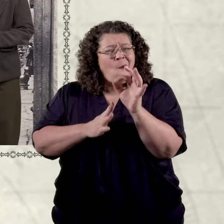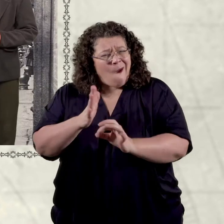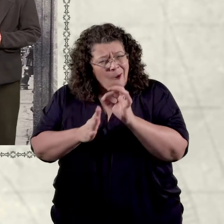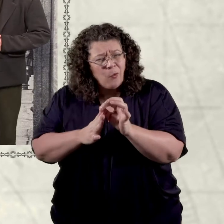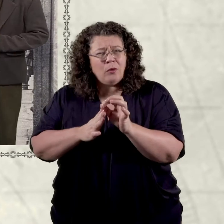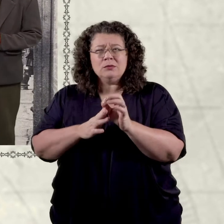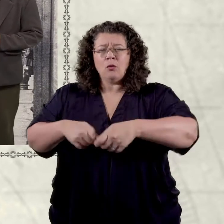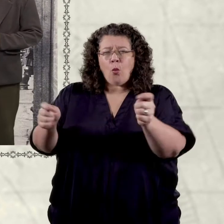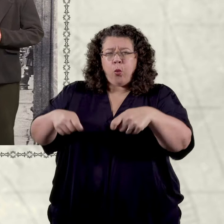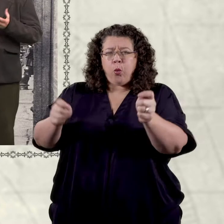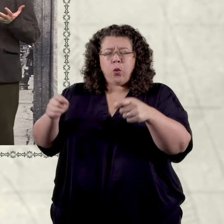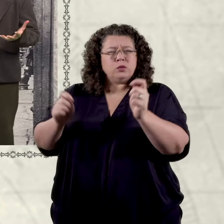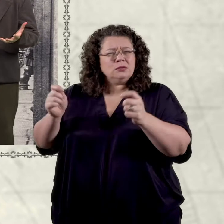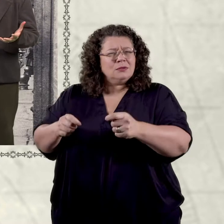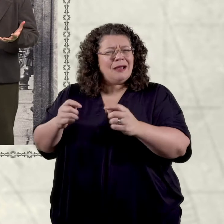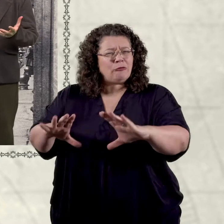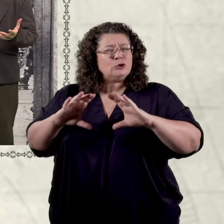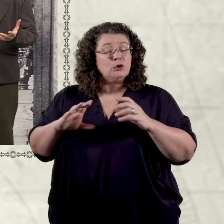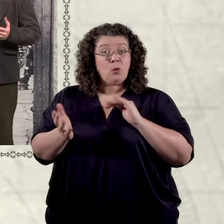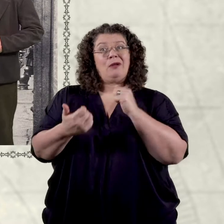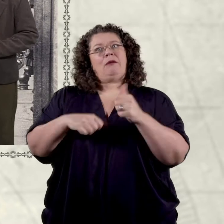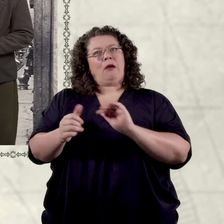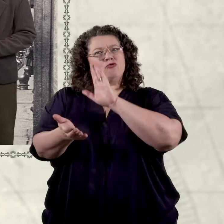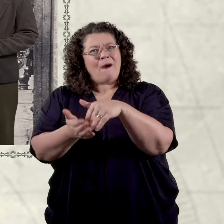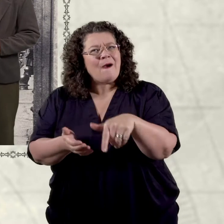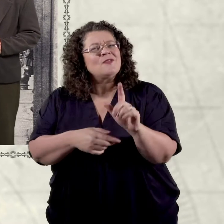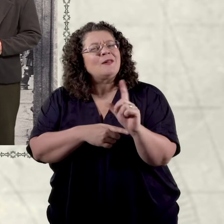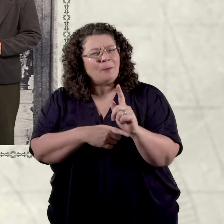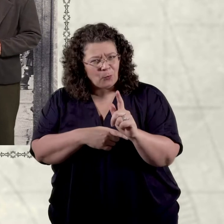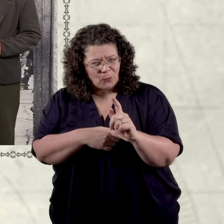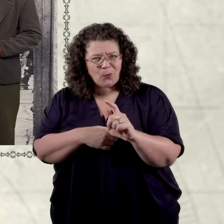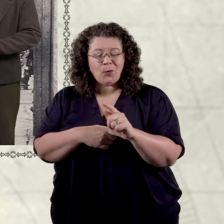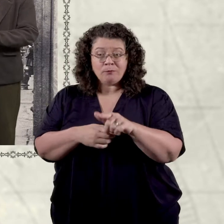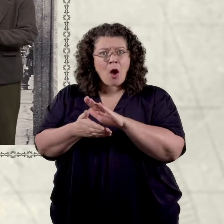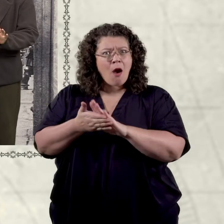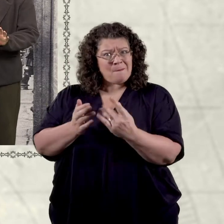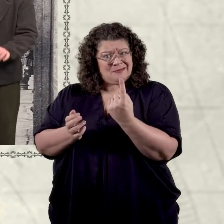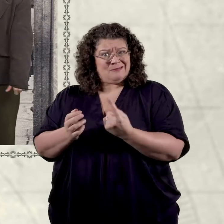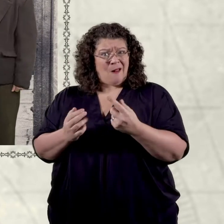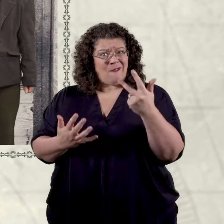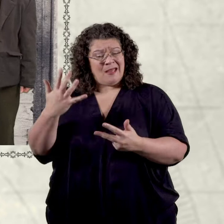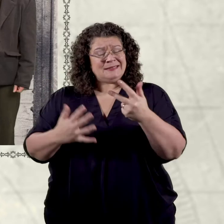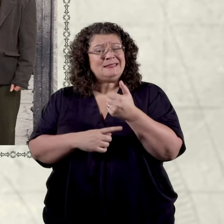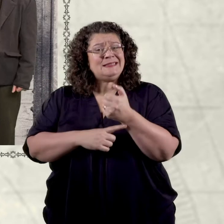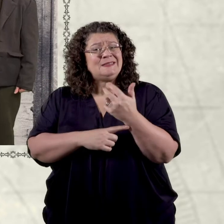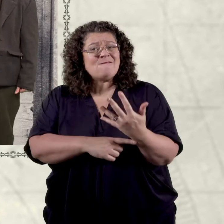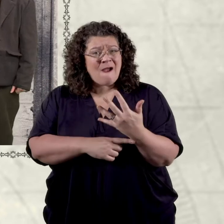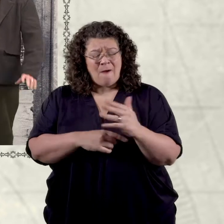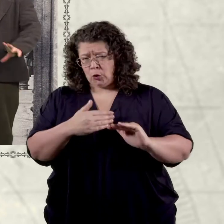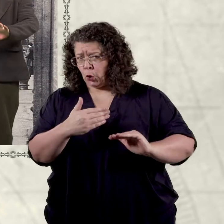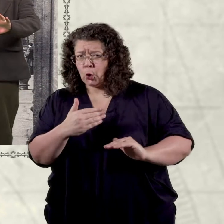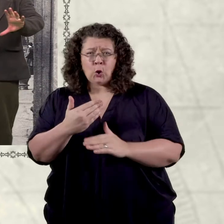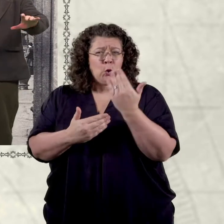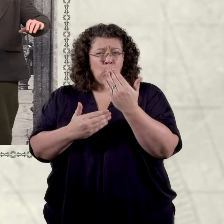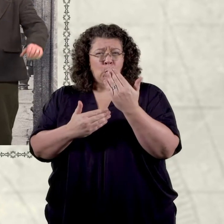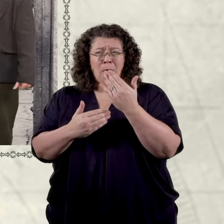deithio ar geffyl a throl, mi oeddwn ni wedi cyrraedd harbwr Lerpwl. A mi oedd harbwr Lerpwl yn newydd sbon yn 1865. Yna